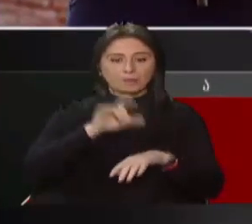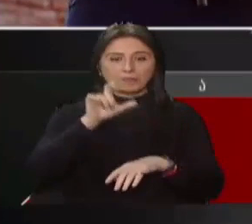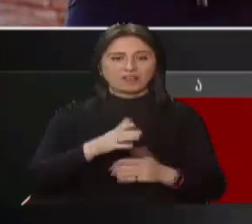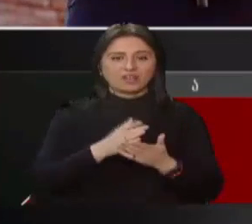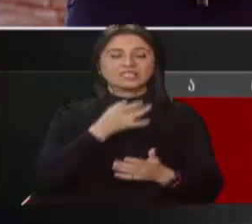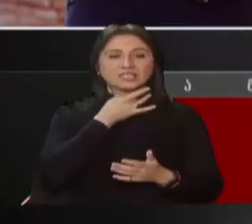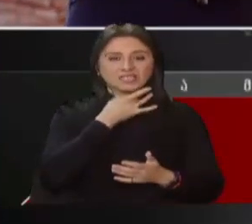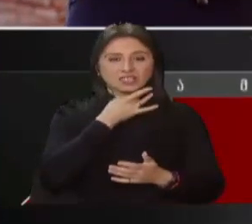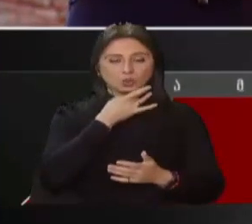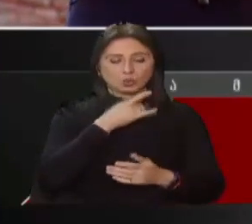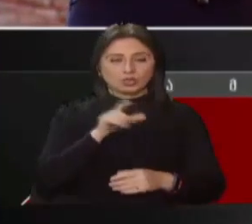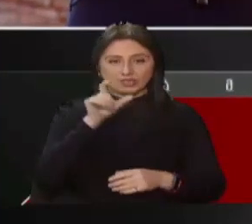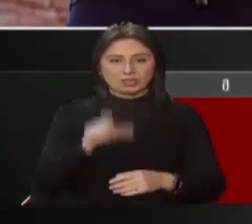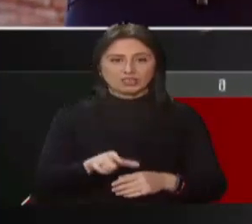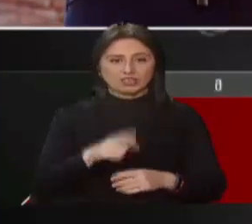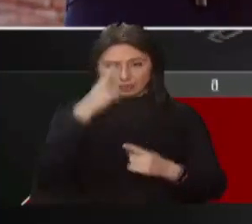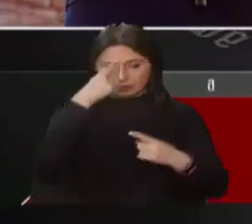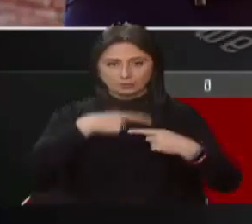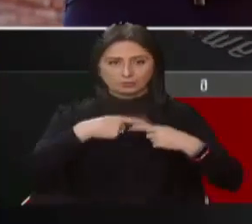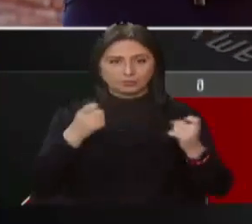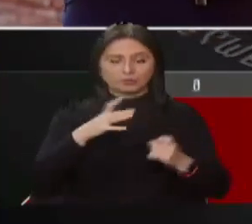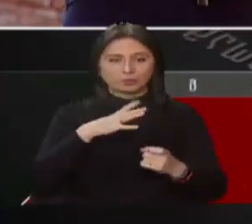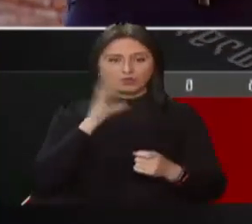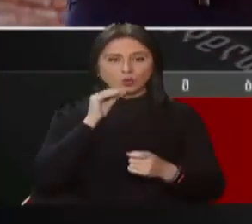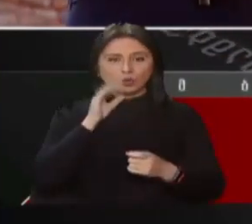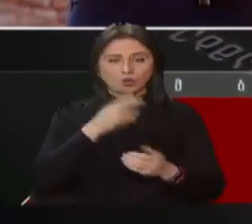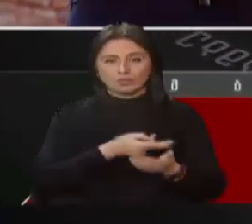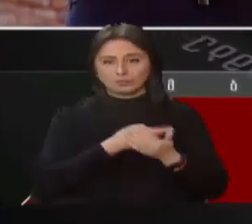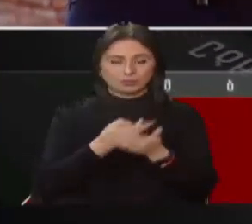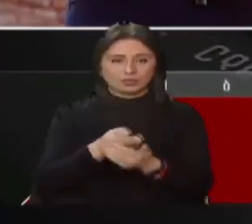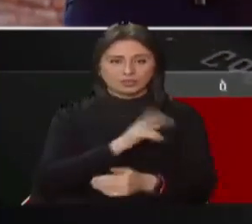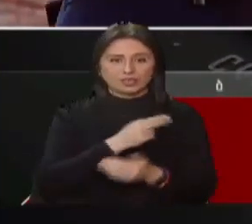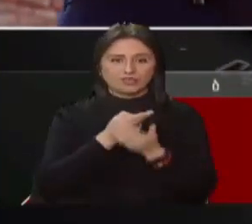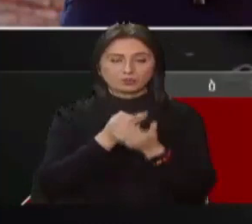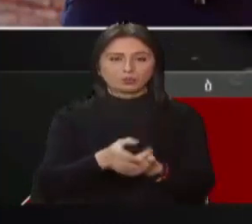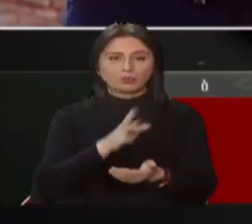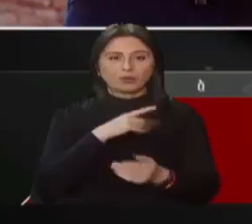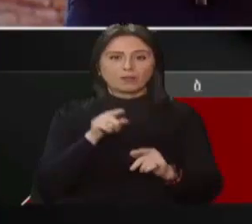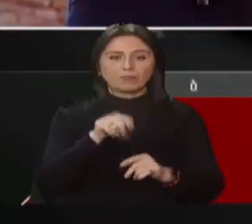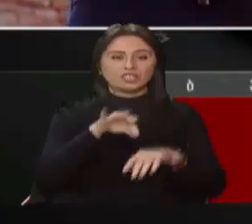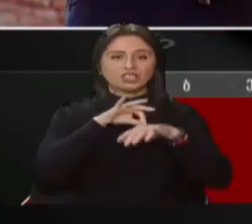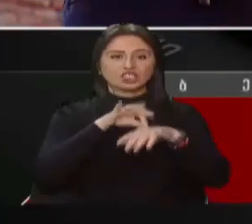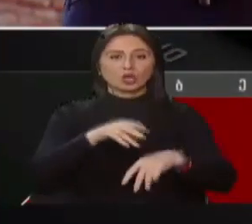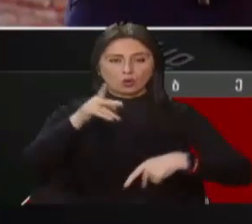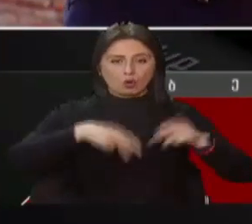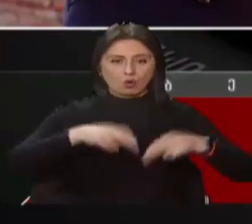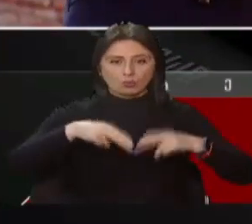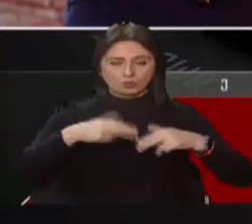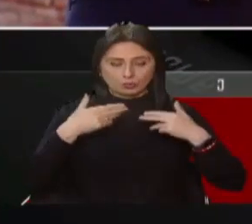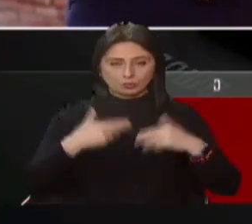არის კრიტიკული, ის უგონო მდგომარეობაში იყო, როდესაც შეიყვანეს ღუდუშაურის სახელობის კლინიკაში. მას ჩაუტარდა